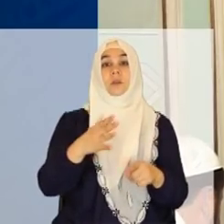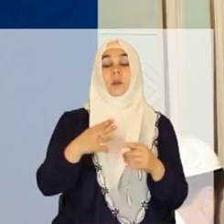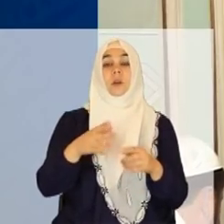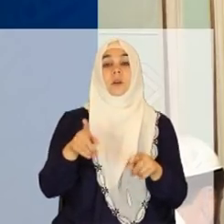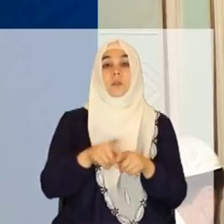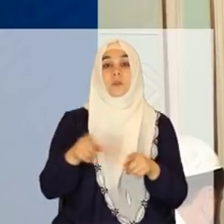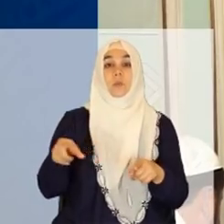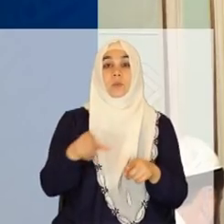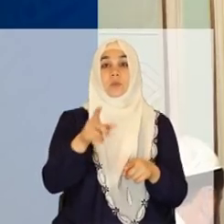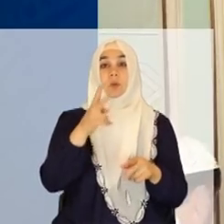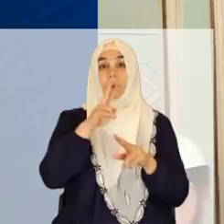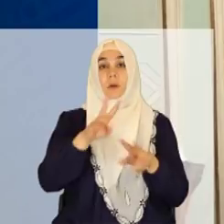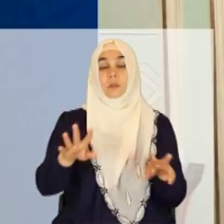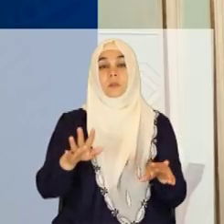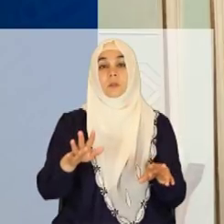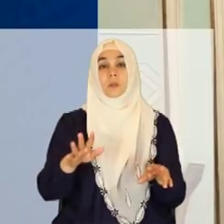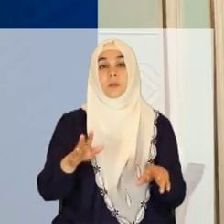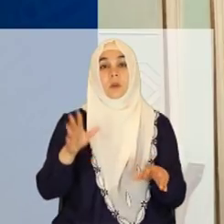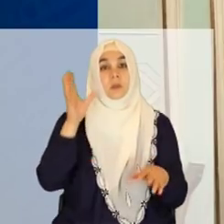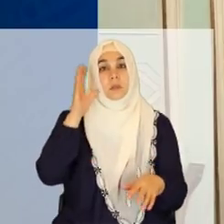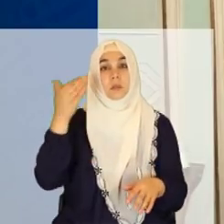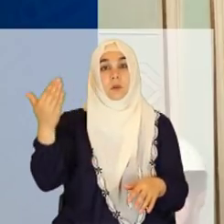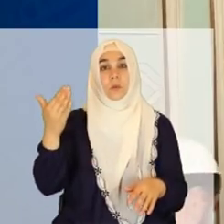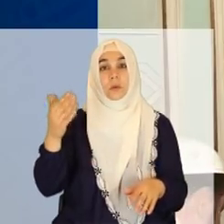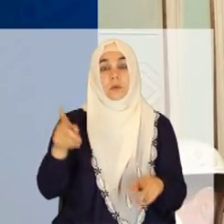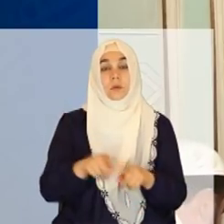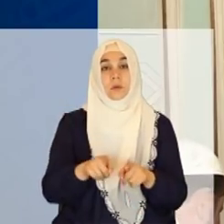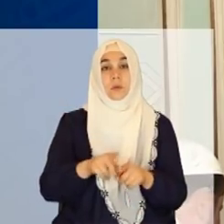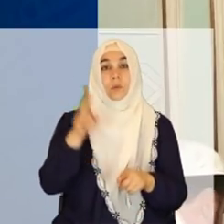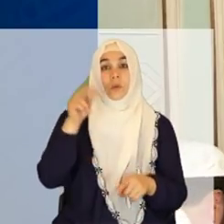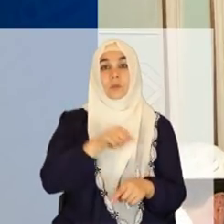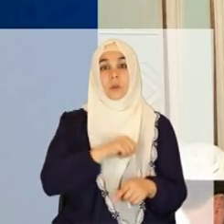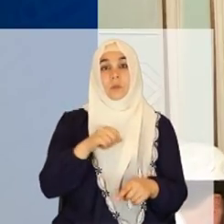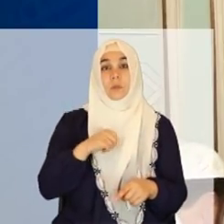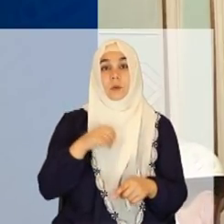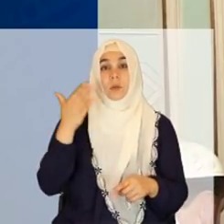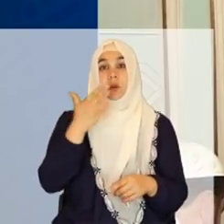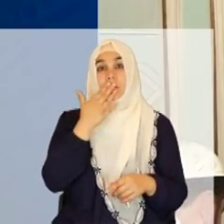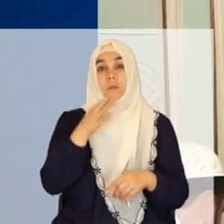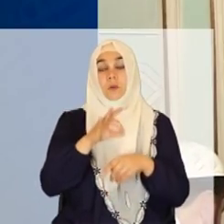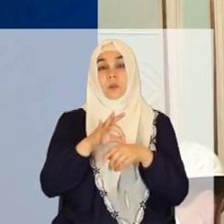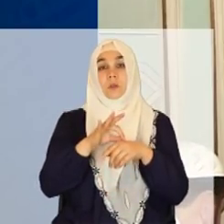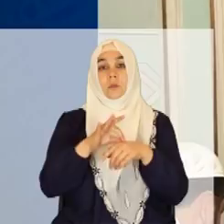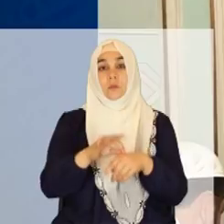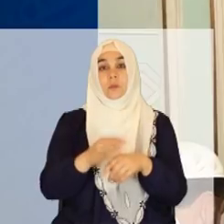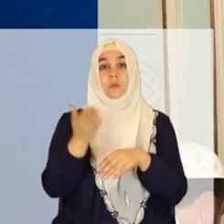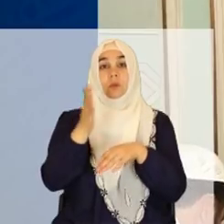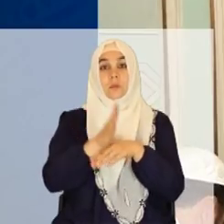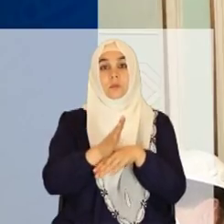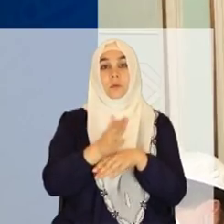saodat yo'lini ko'rsatib beruvchisi islom dinida ham Alloh taolo ro'zani joriy qildi.